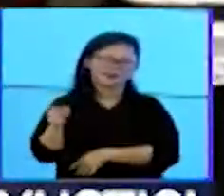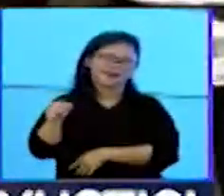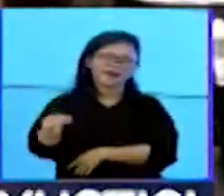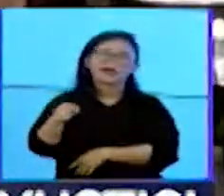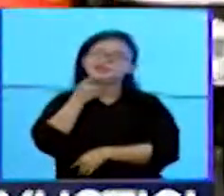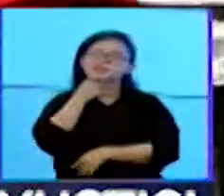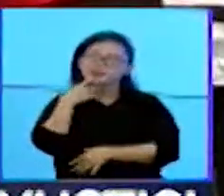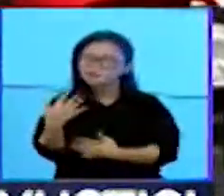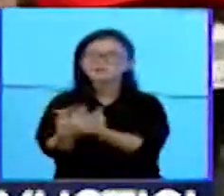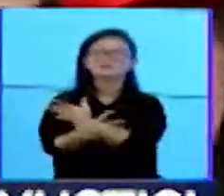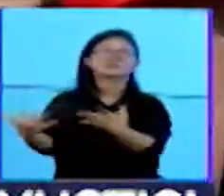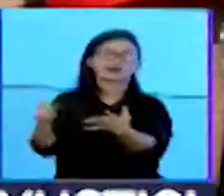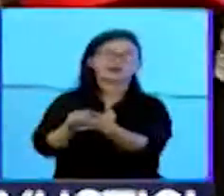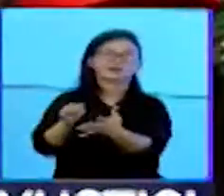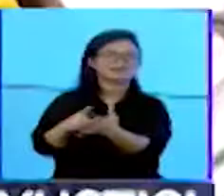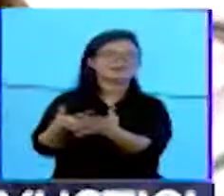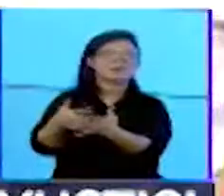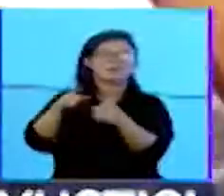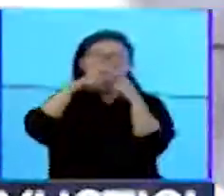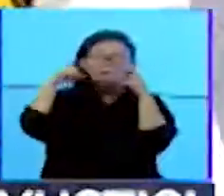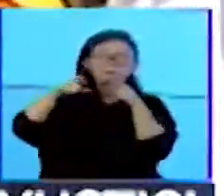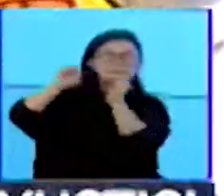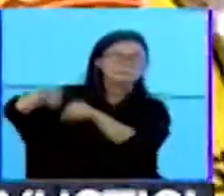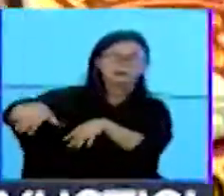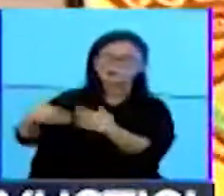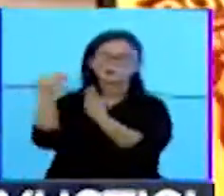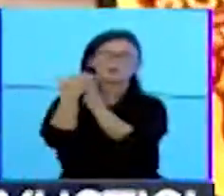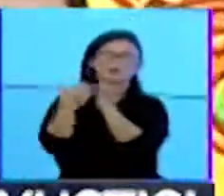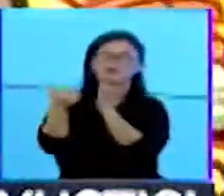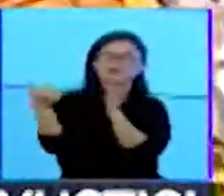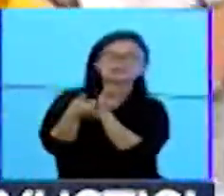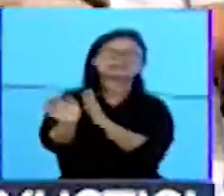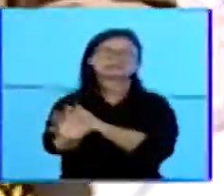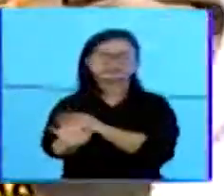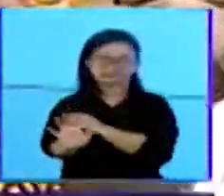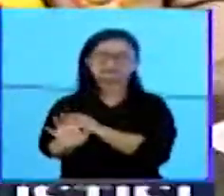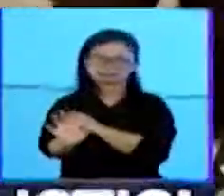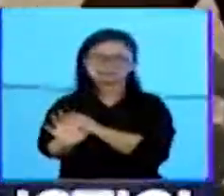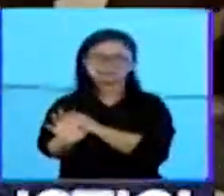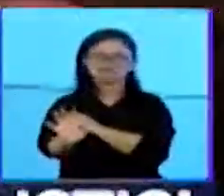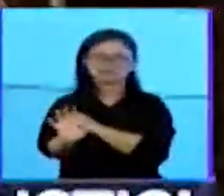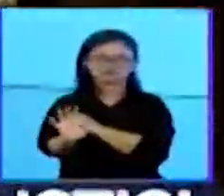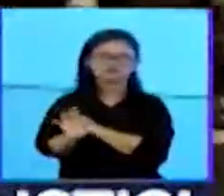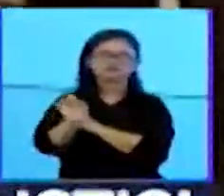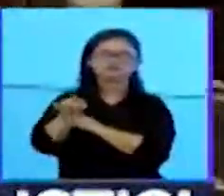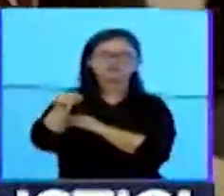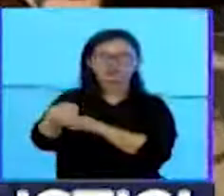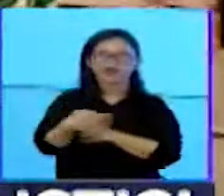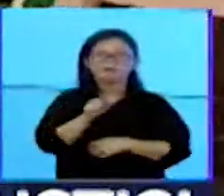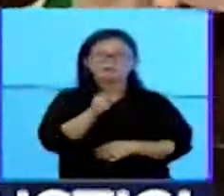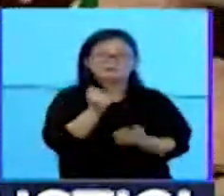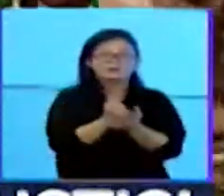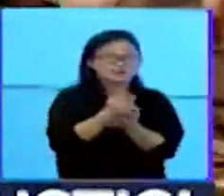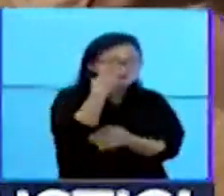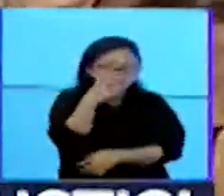warga dan pengemudi kendaraan yang masih tidak patuh kewajiban menggunakan masker dalam operasi yustisi yang digelar sejak Senin